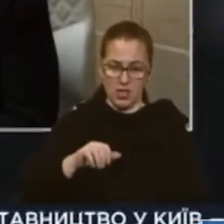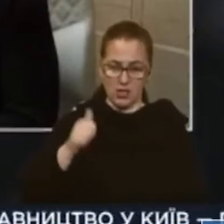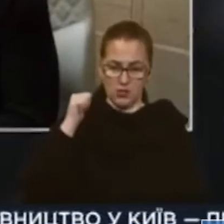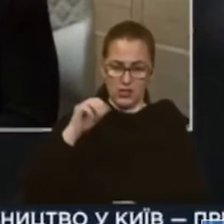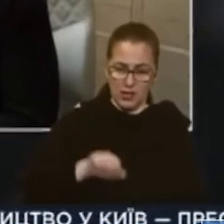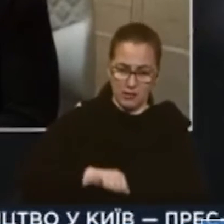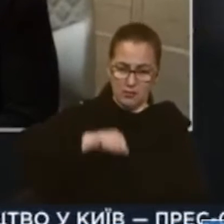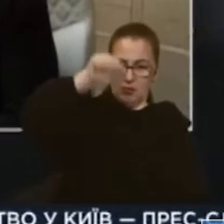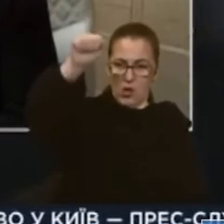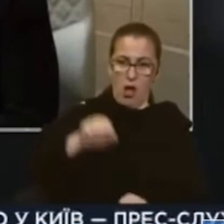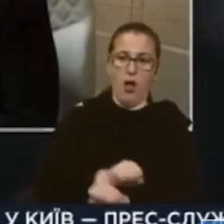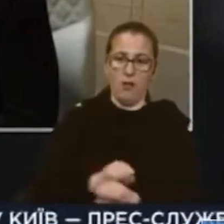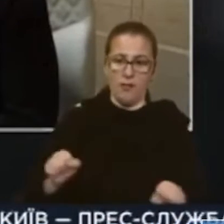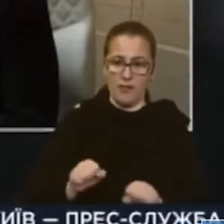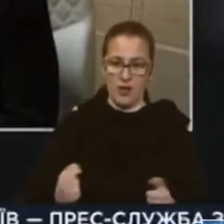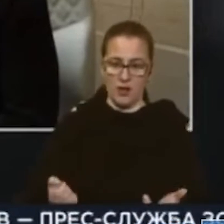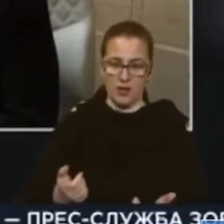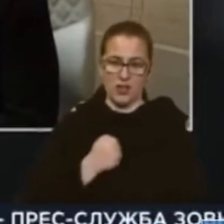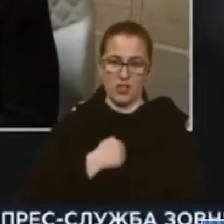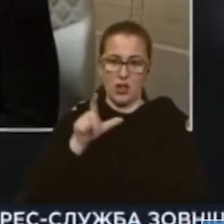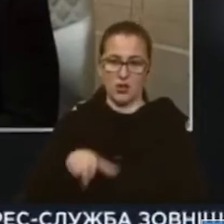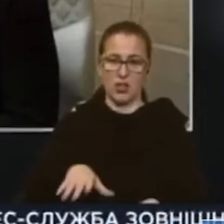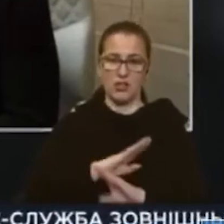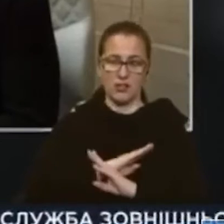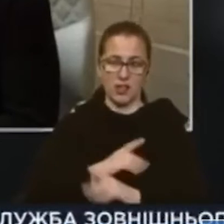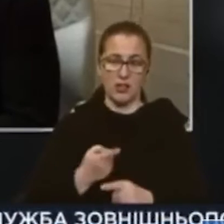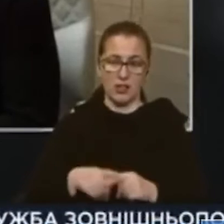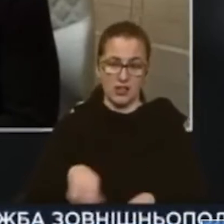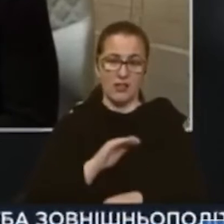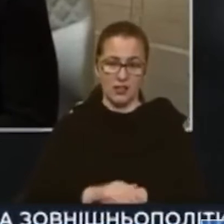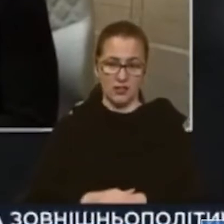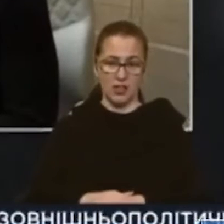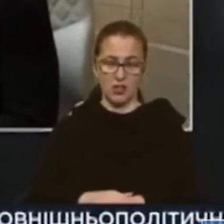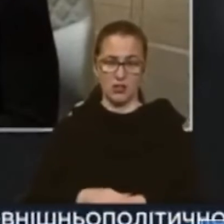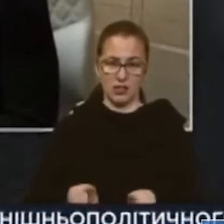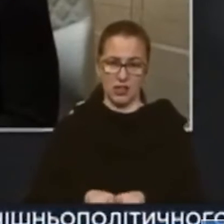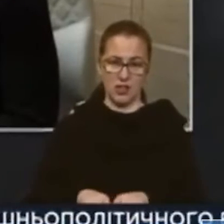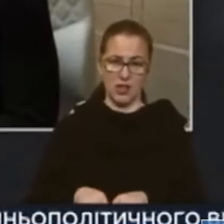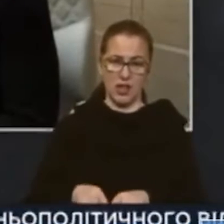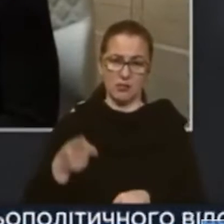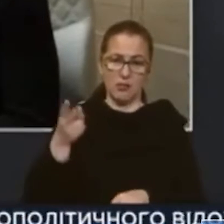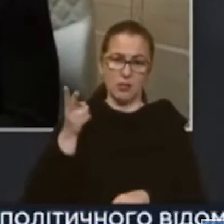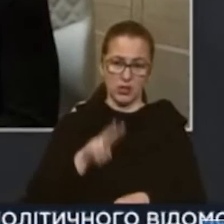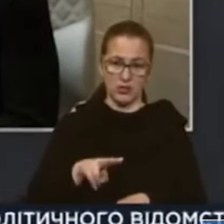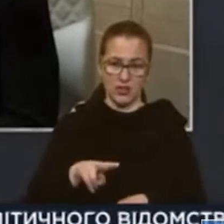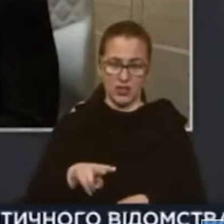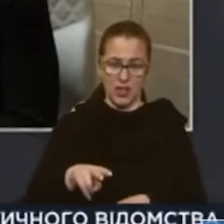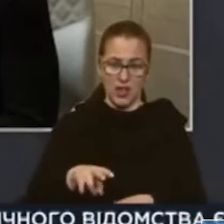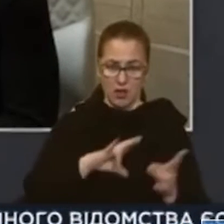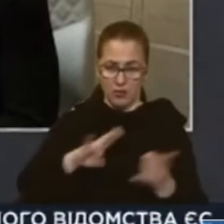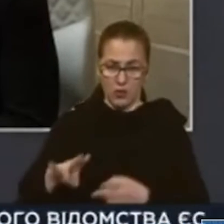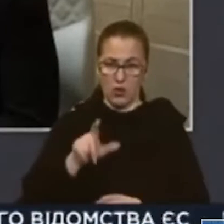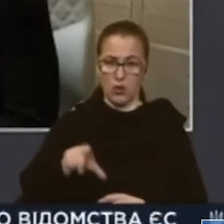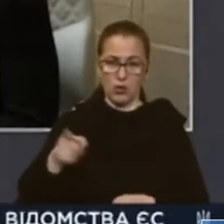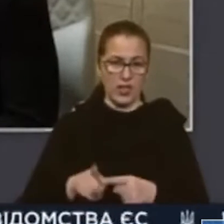вибухнула граната і, на жаль, людина загинула. Тобто це вже фактично таке подвійне враження людей, які